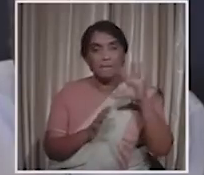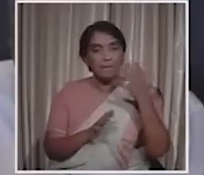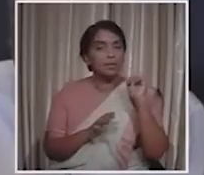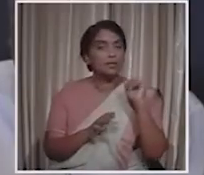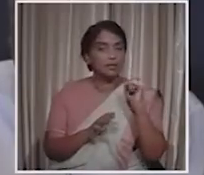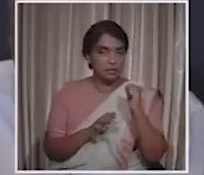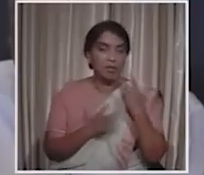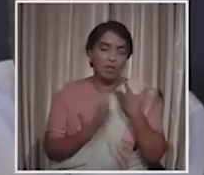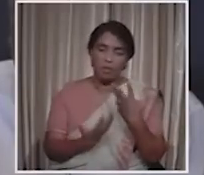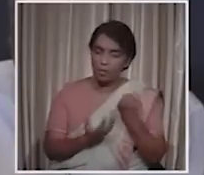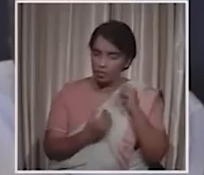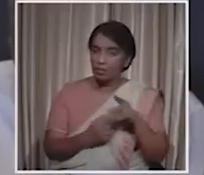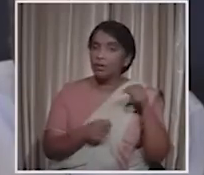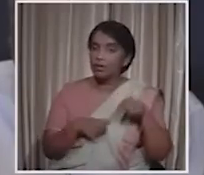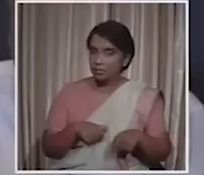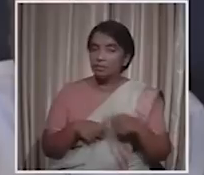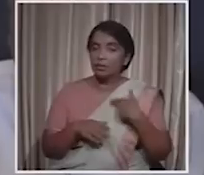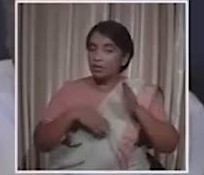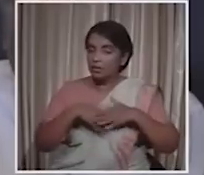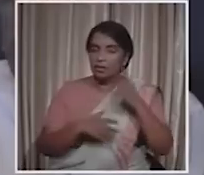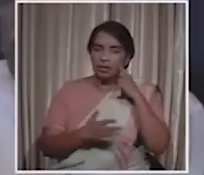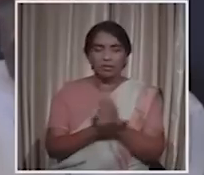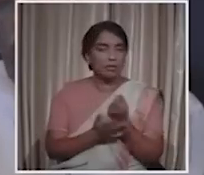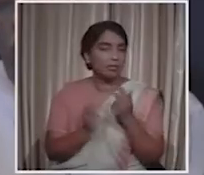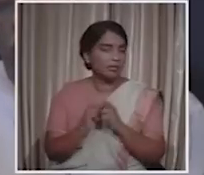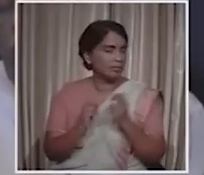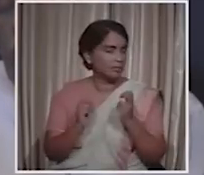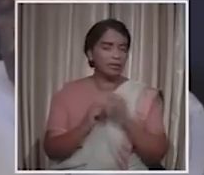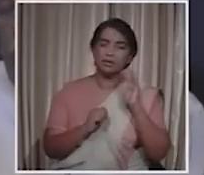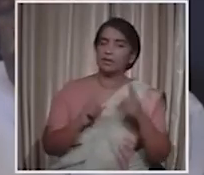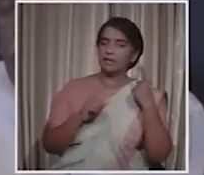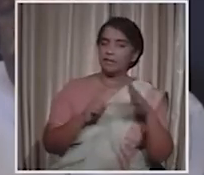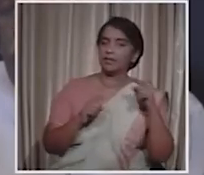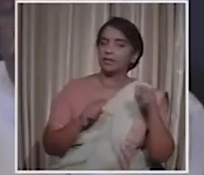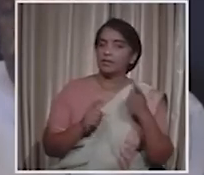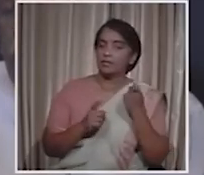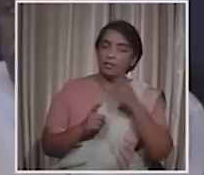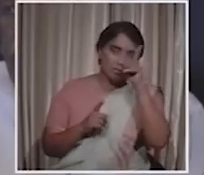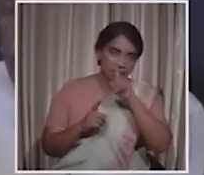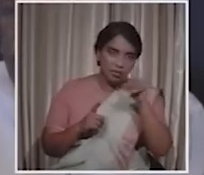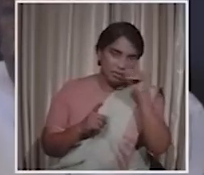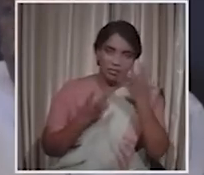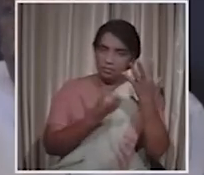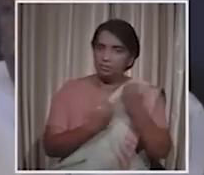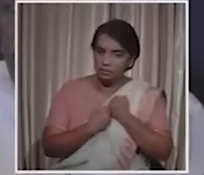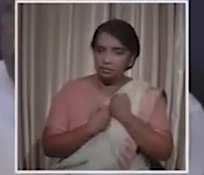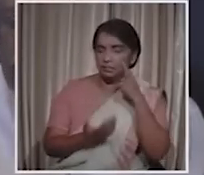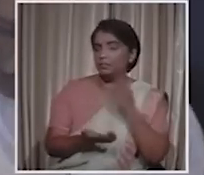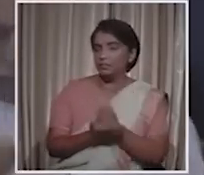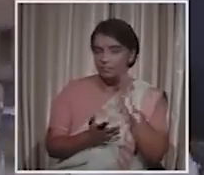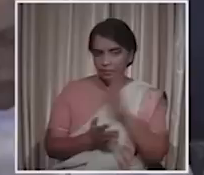550ක් පමණ අවශ්‍යයි. දැනට අප මුහුණ දෙන ආර්ථික ප්‍රශ්නය මත මේ මුදල මාසිකව සපයා ගැනීම දුෂ්කර